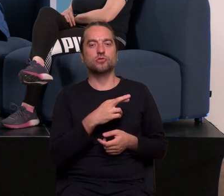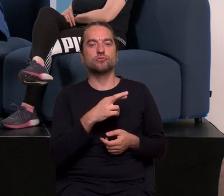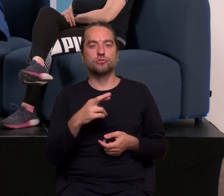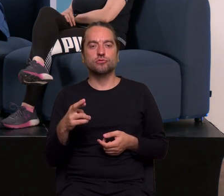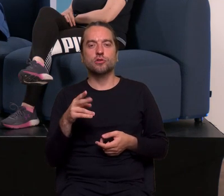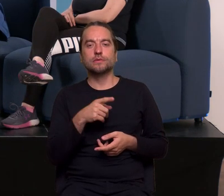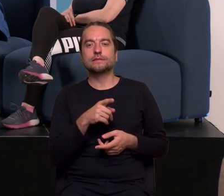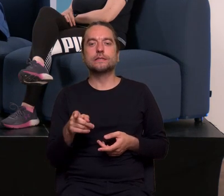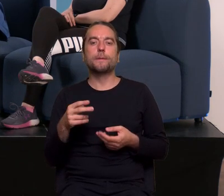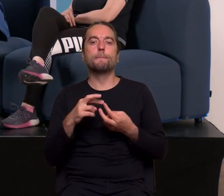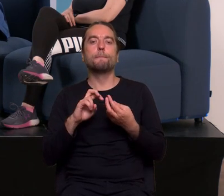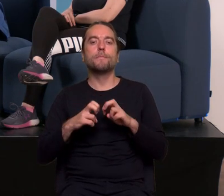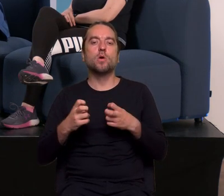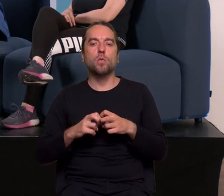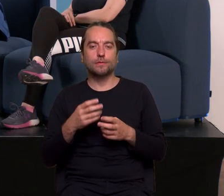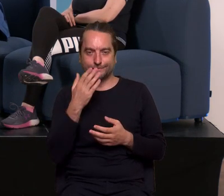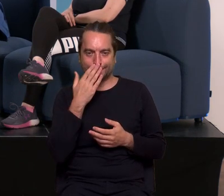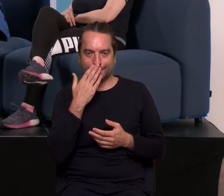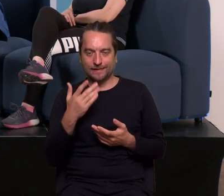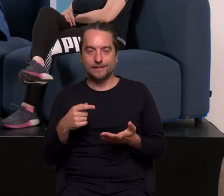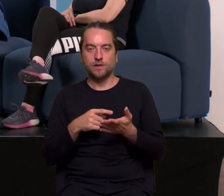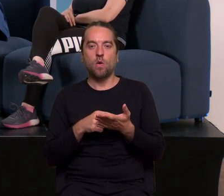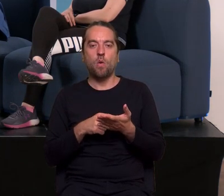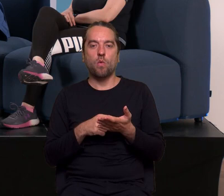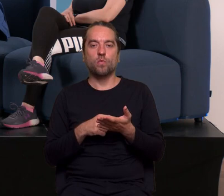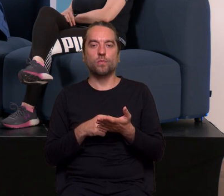pewien problem, bo one przeważnie stają się